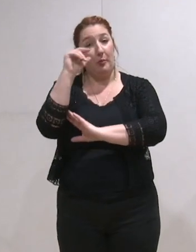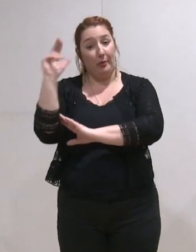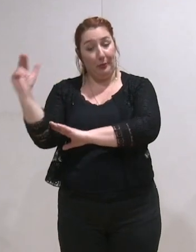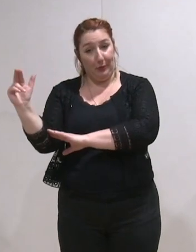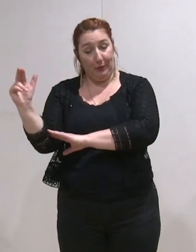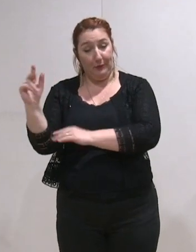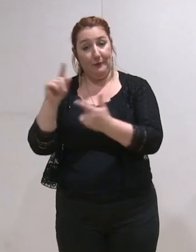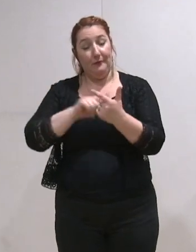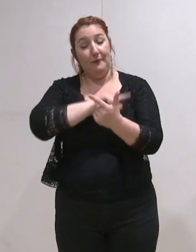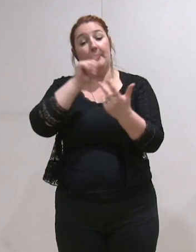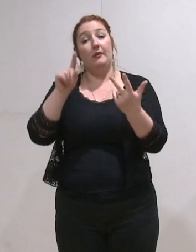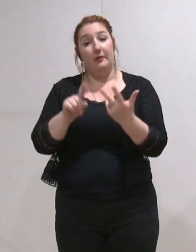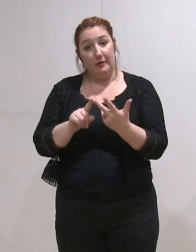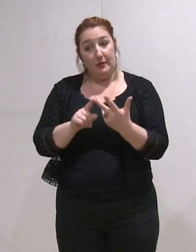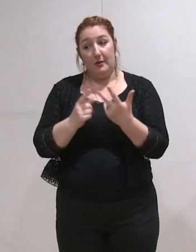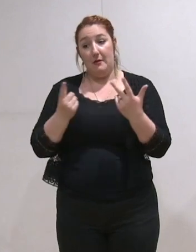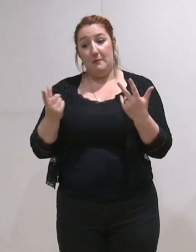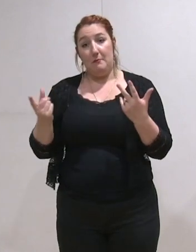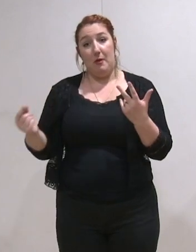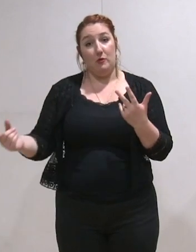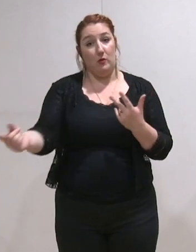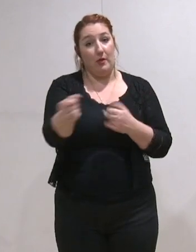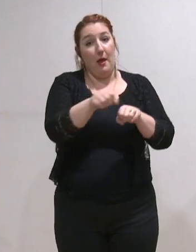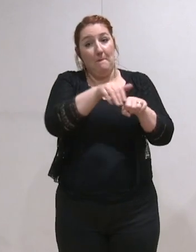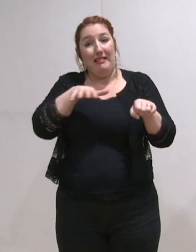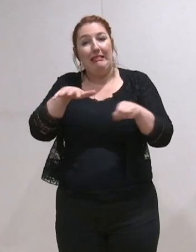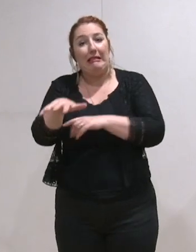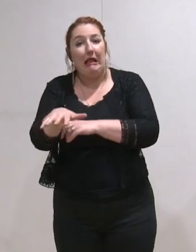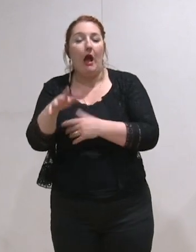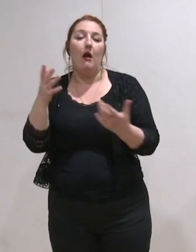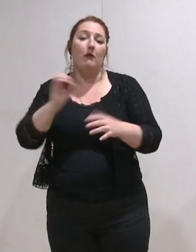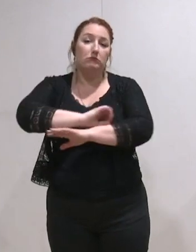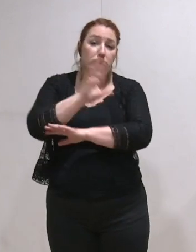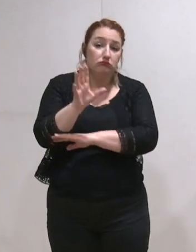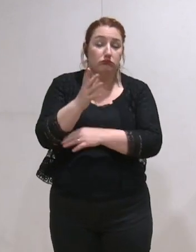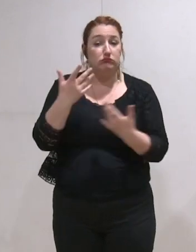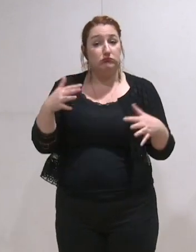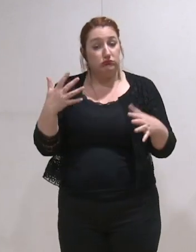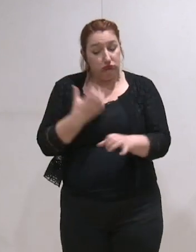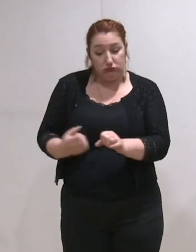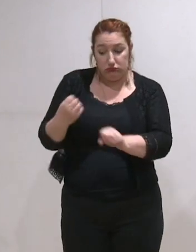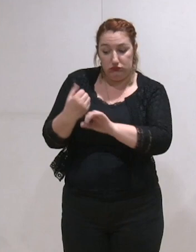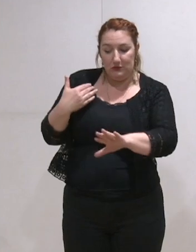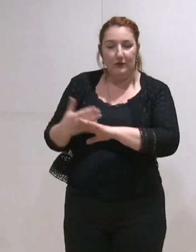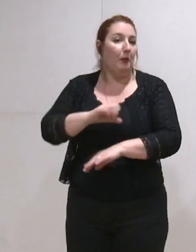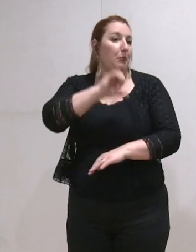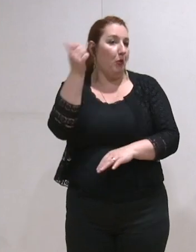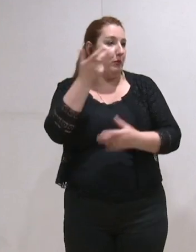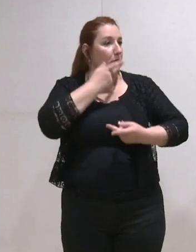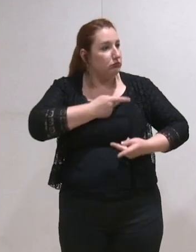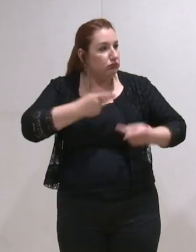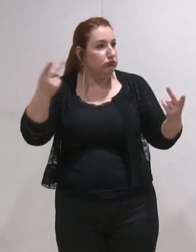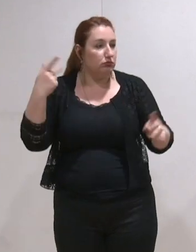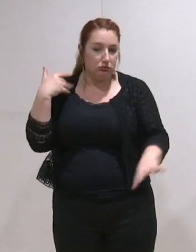enfin du partenariat média qui a été mis en place et donc déjà dans un premier temps d'un rendu acte du partenariat média qui a été